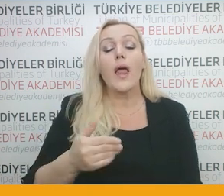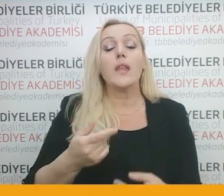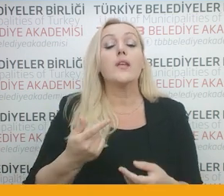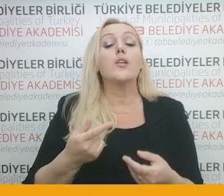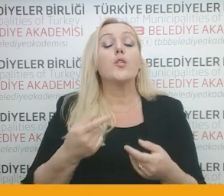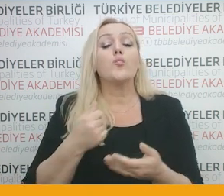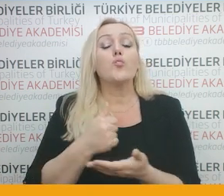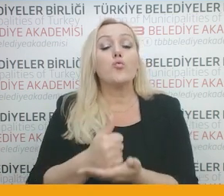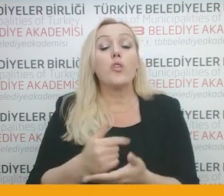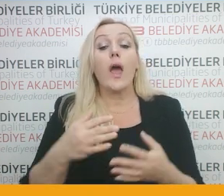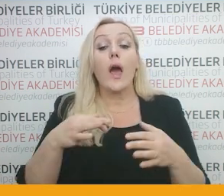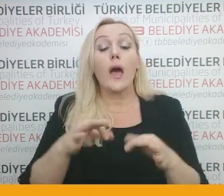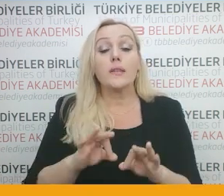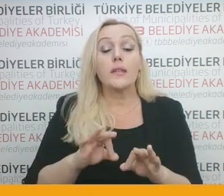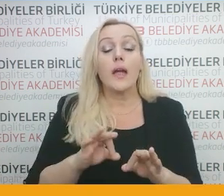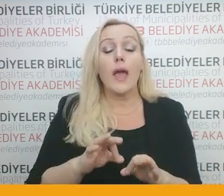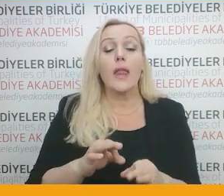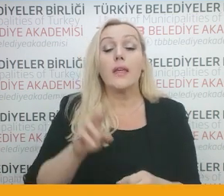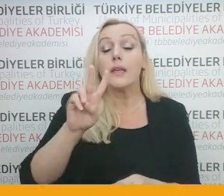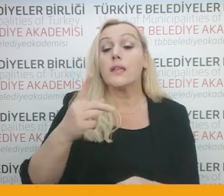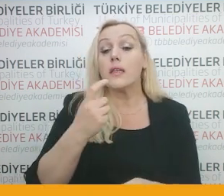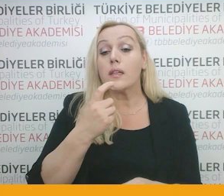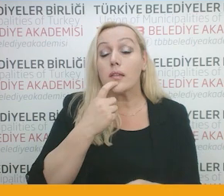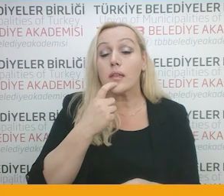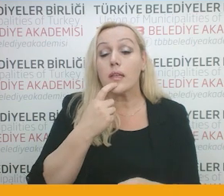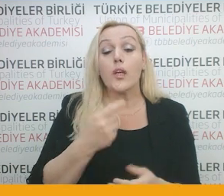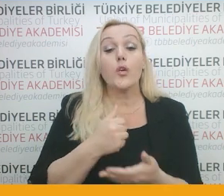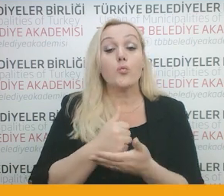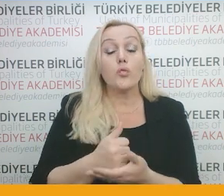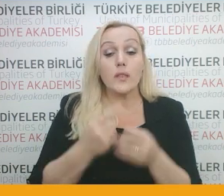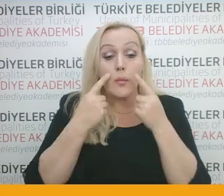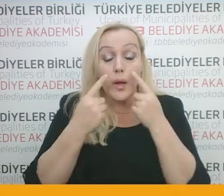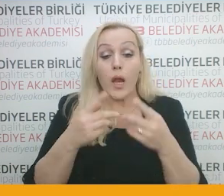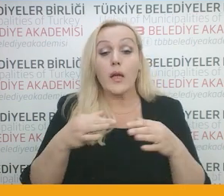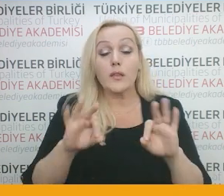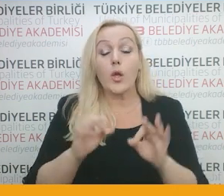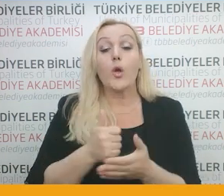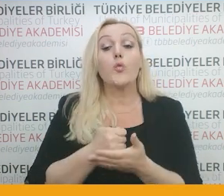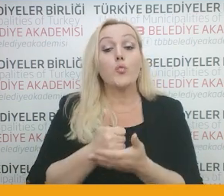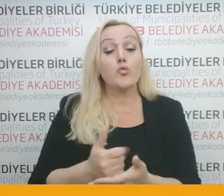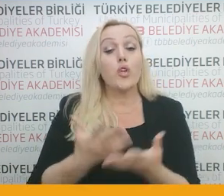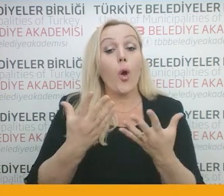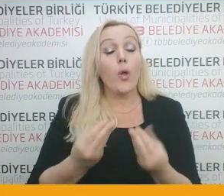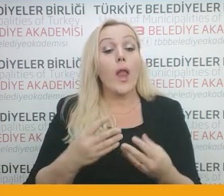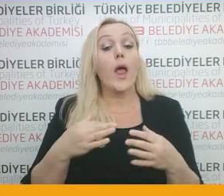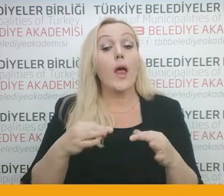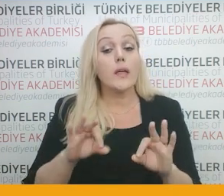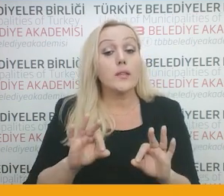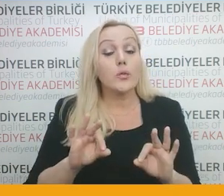gelir tahminlerini hazırlayarak bütçe tasarısı haline getiriyor. Bu bütçe